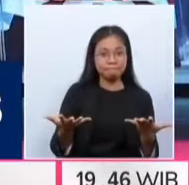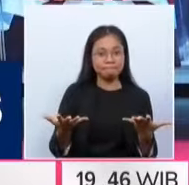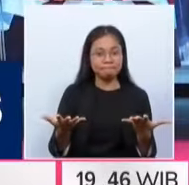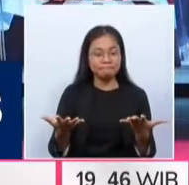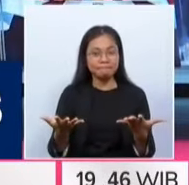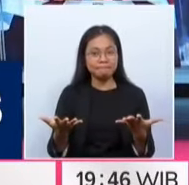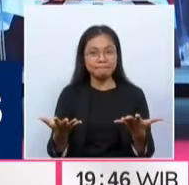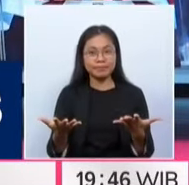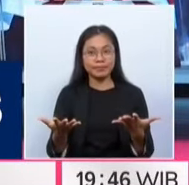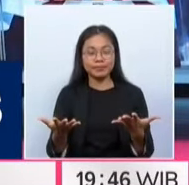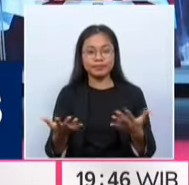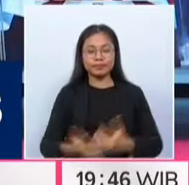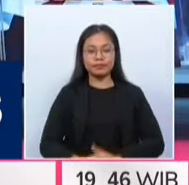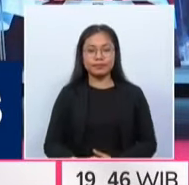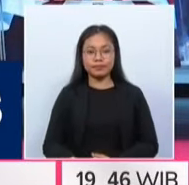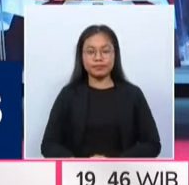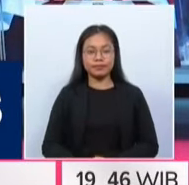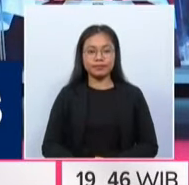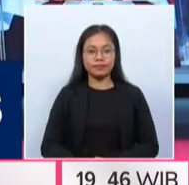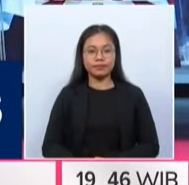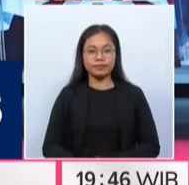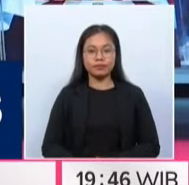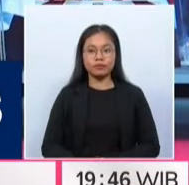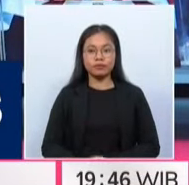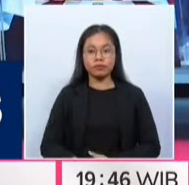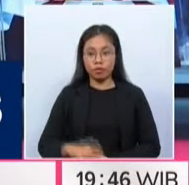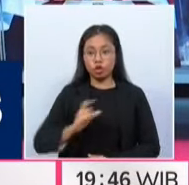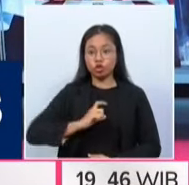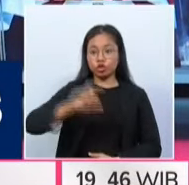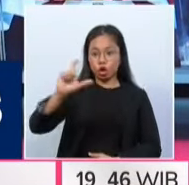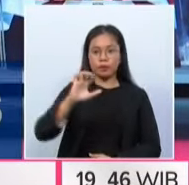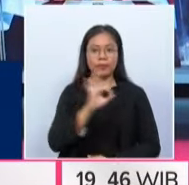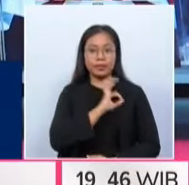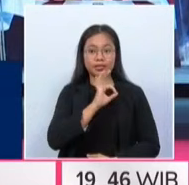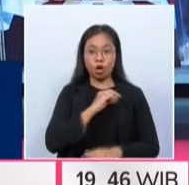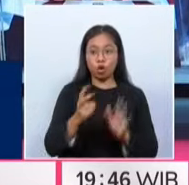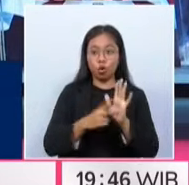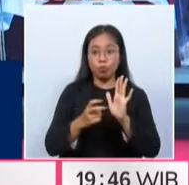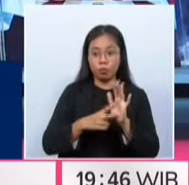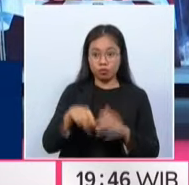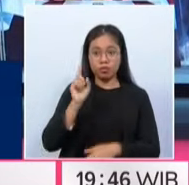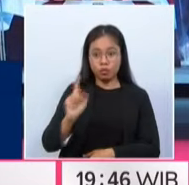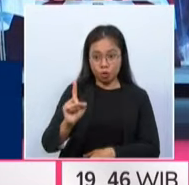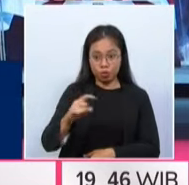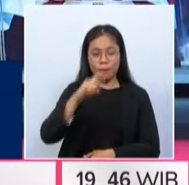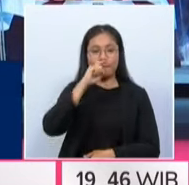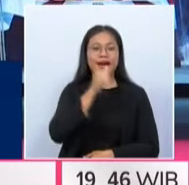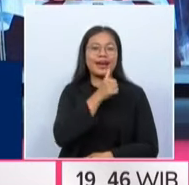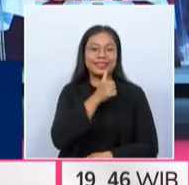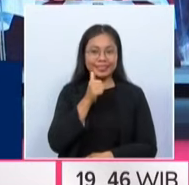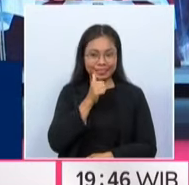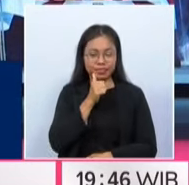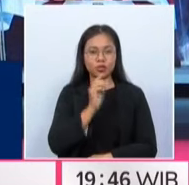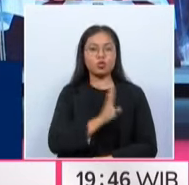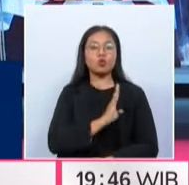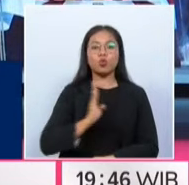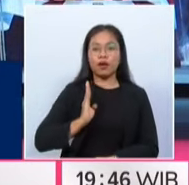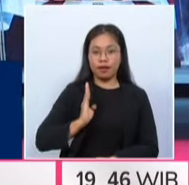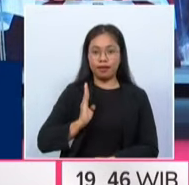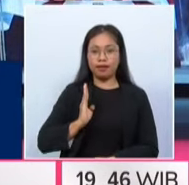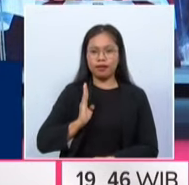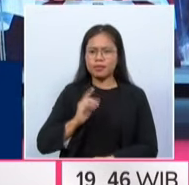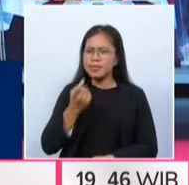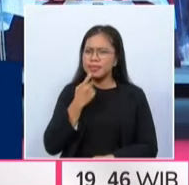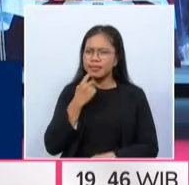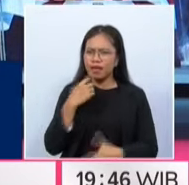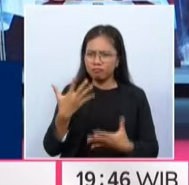huruf C ya I pertanyaan untuk calon Presiden nomor urut 1 Bapak Anis Baswedan pertahanan negara